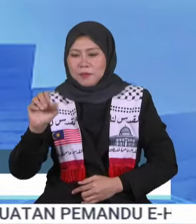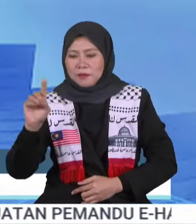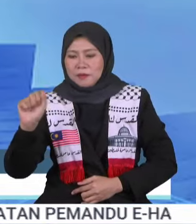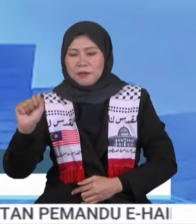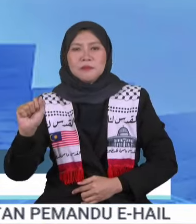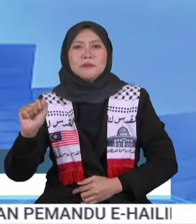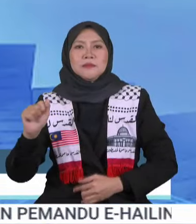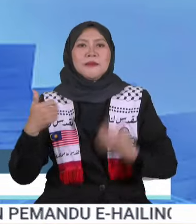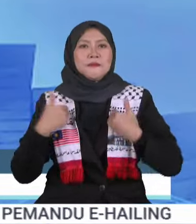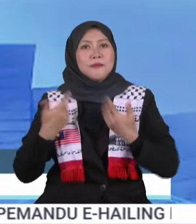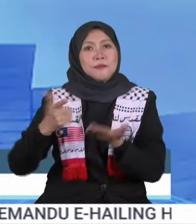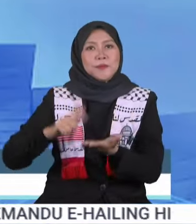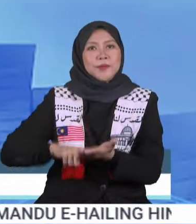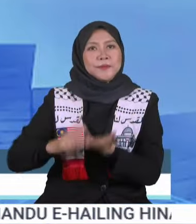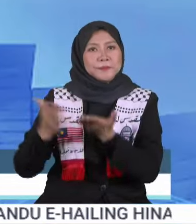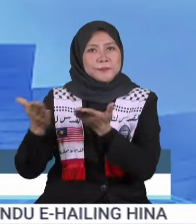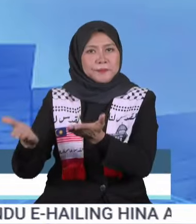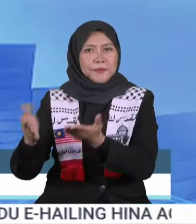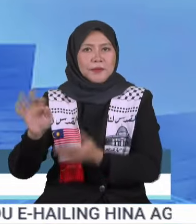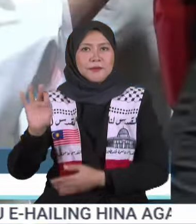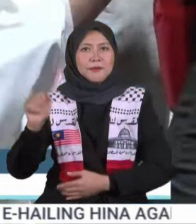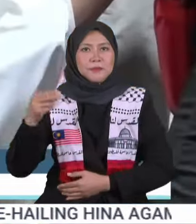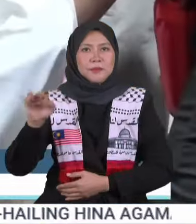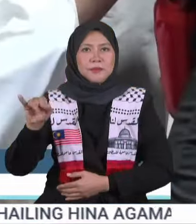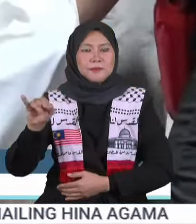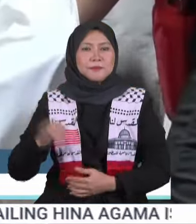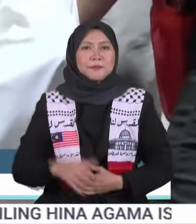dari Mekah ada laporannya.